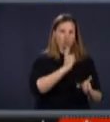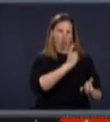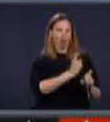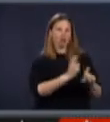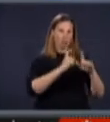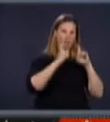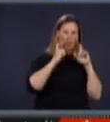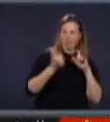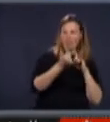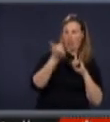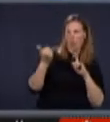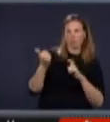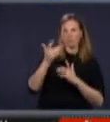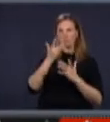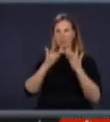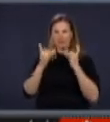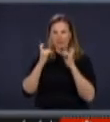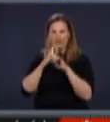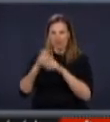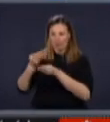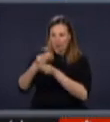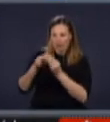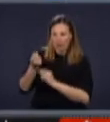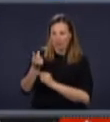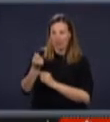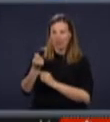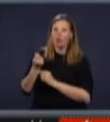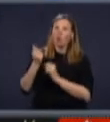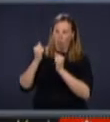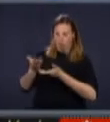de compagnies, surtout des couvre-visages, de s'en procurer un.